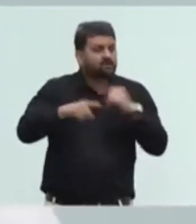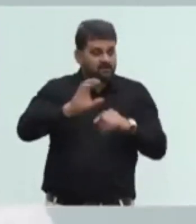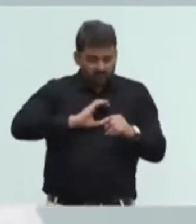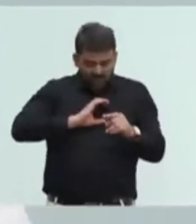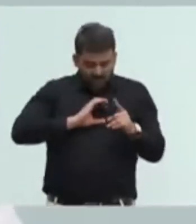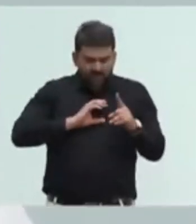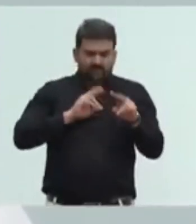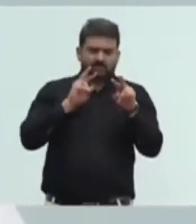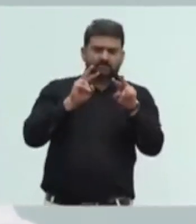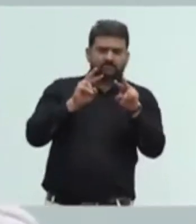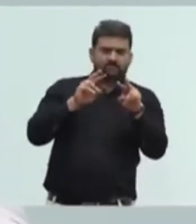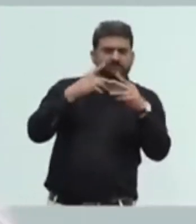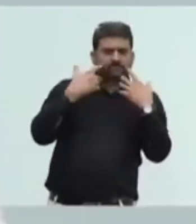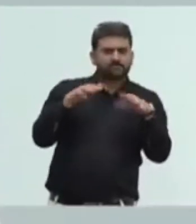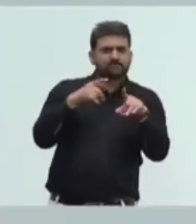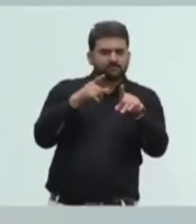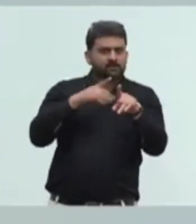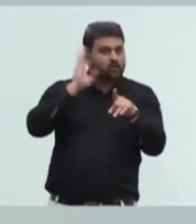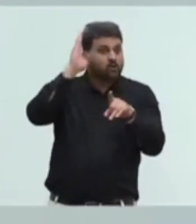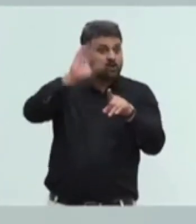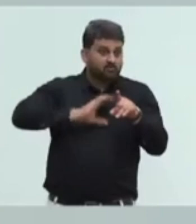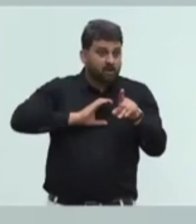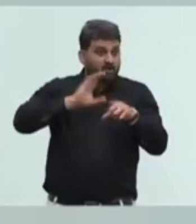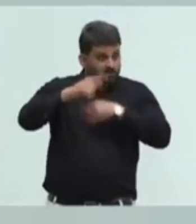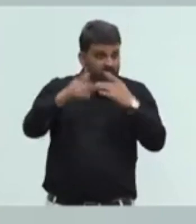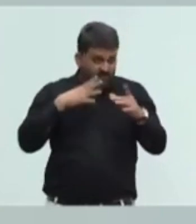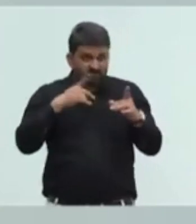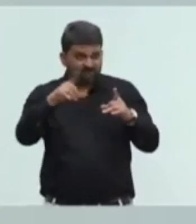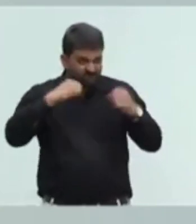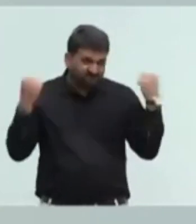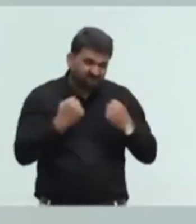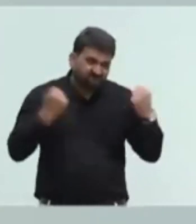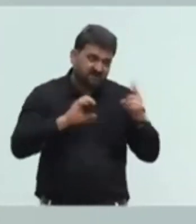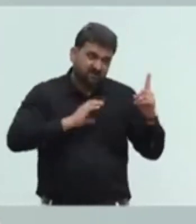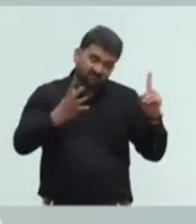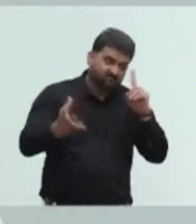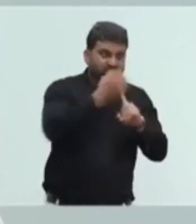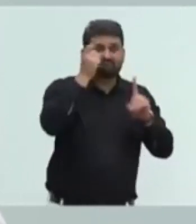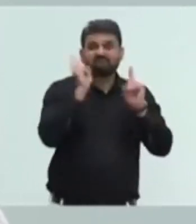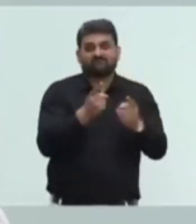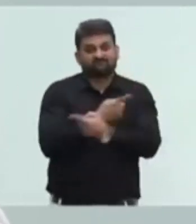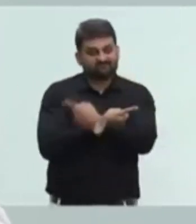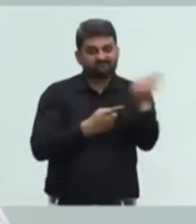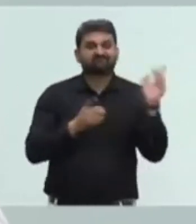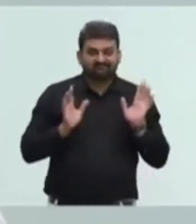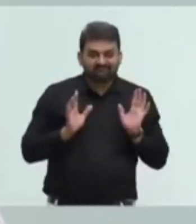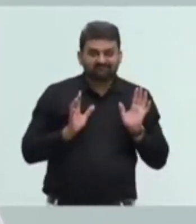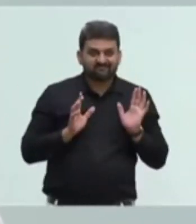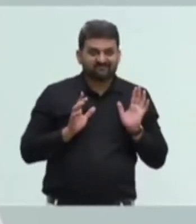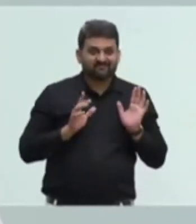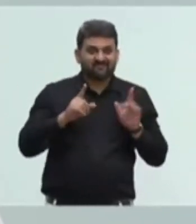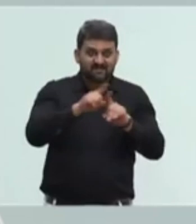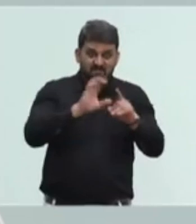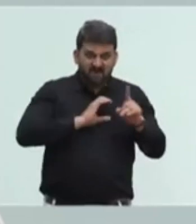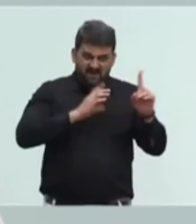मैडम ने आपको देख लिया अब मेरा आपका इंतजार कर रहा है है वह मेल्ट आपका इंतजार